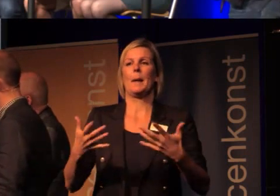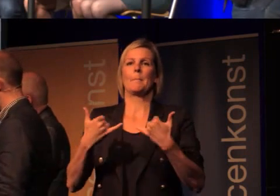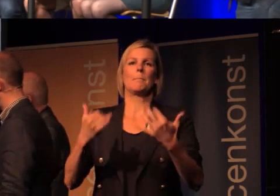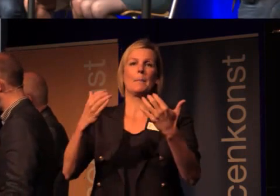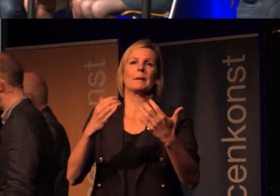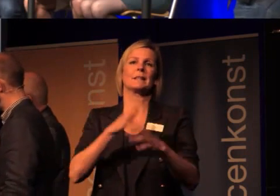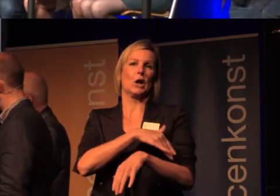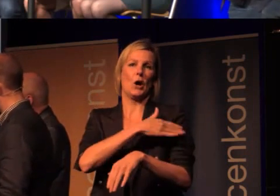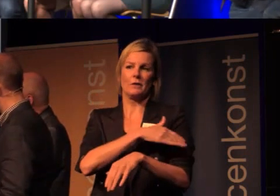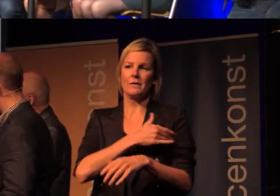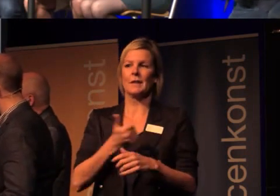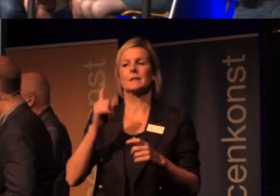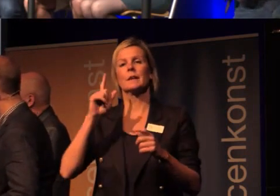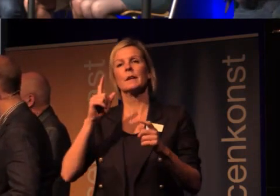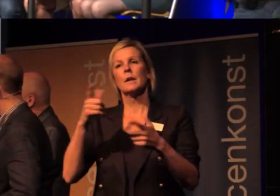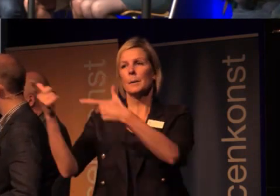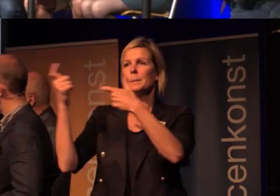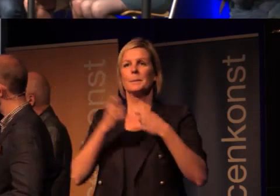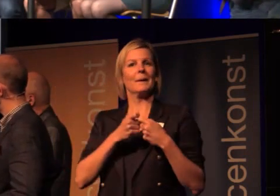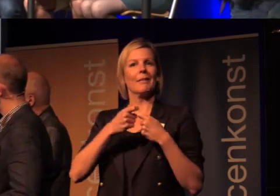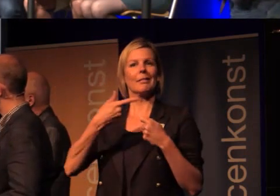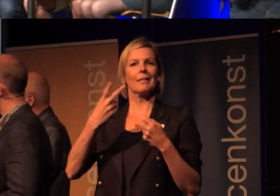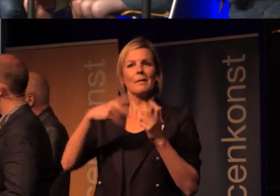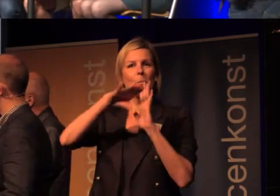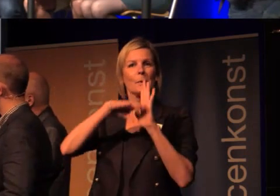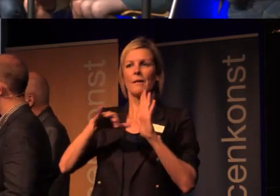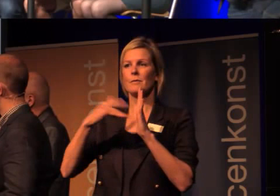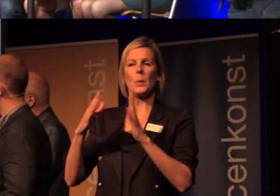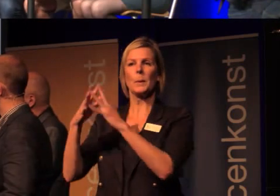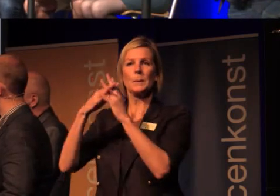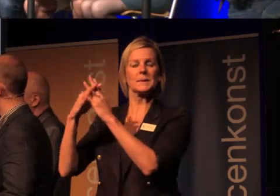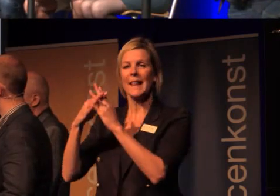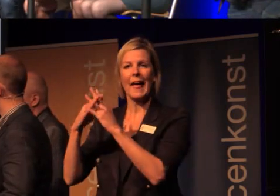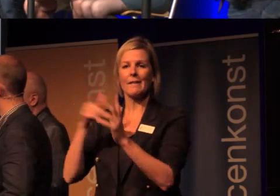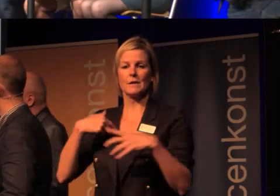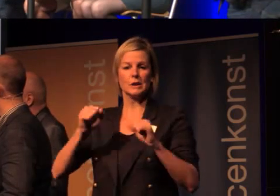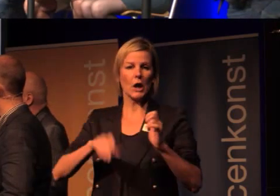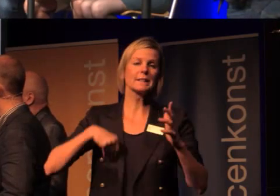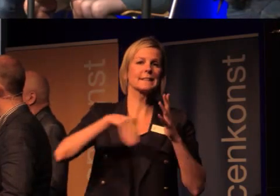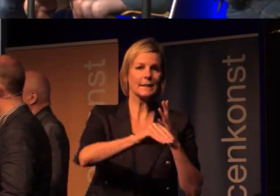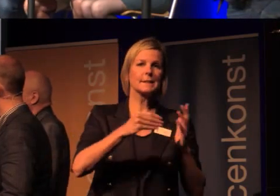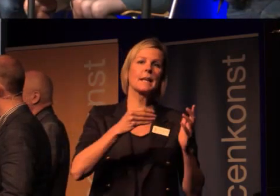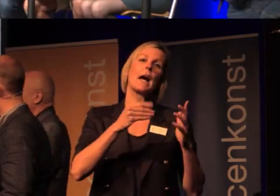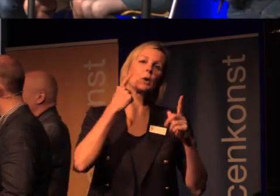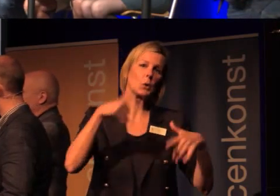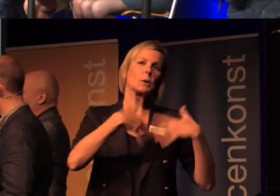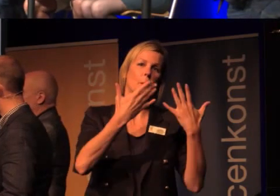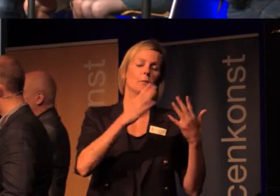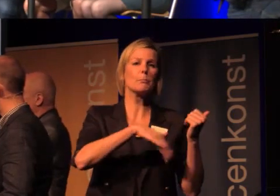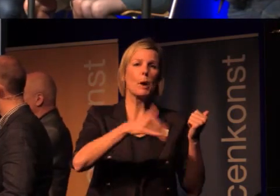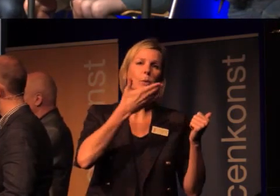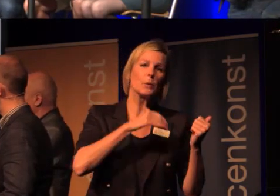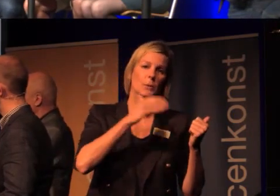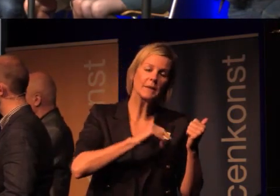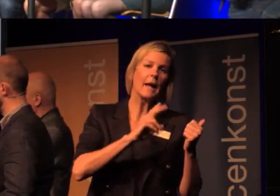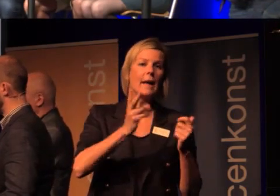liksom, tv-serier från USA, utan det ska gå till kultur för barn och unga. Det ska gå till att bevara vårt